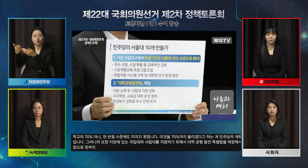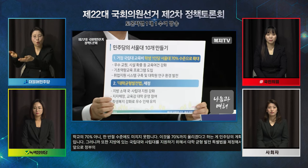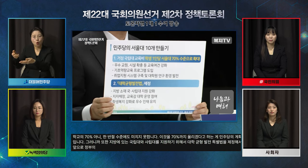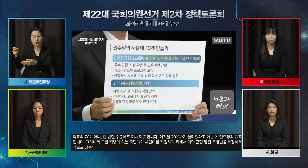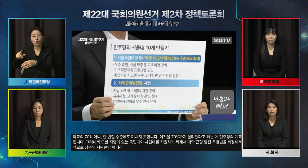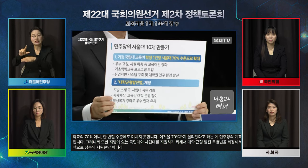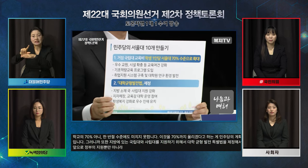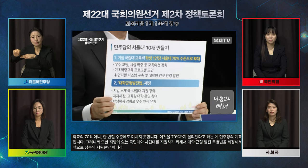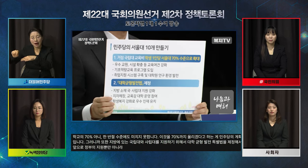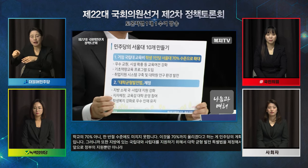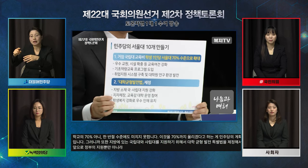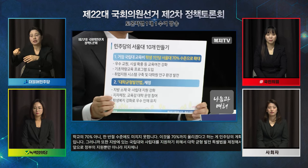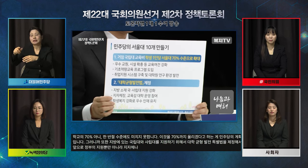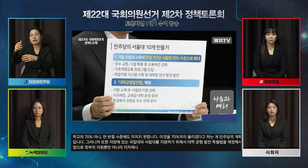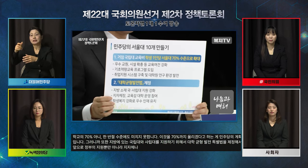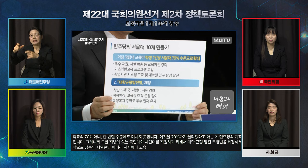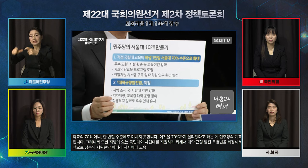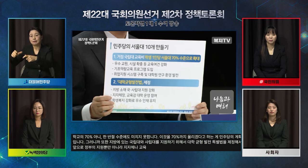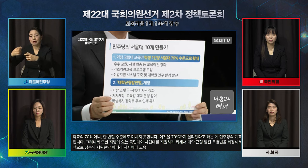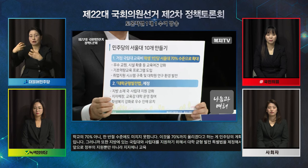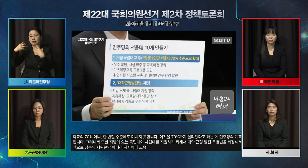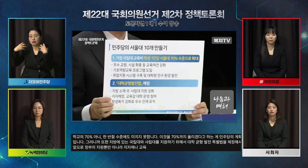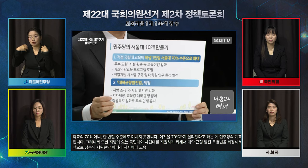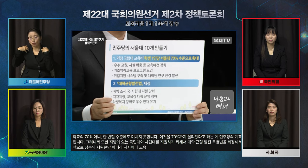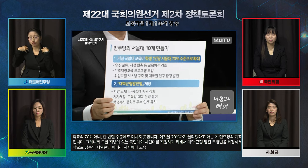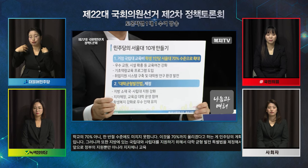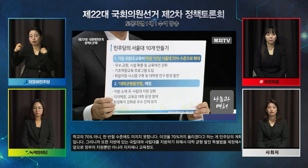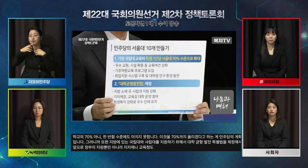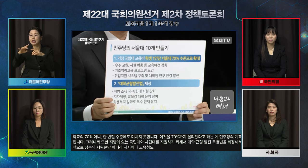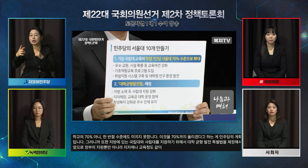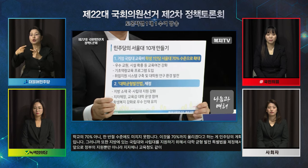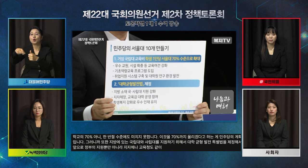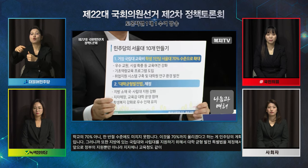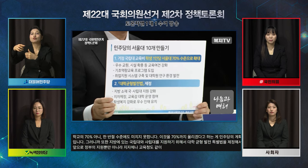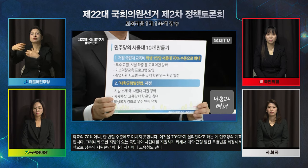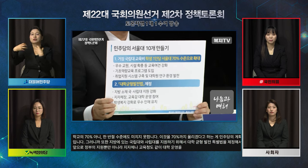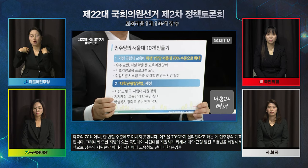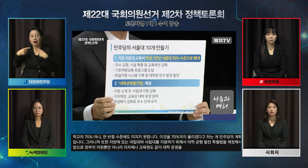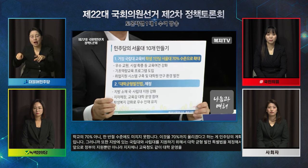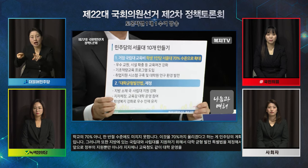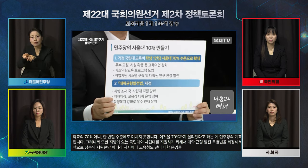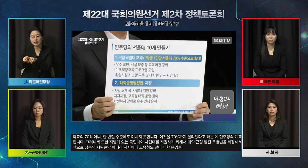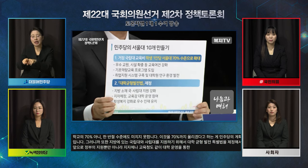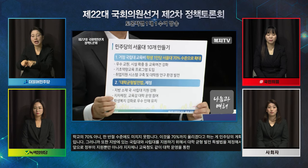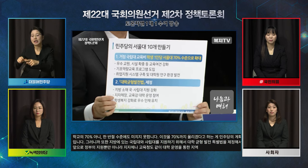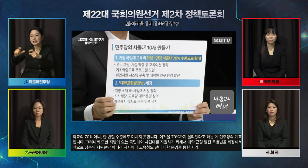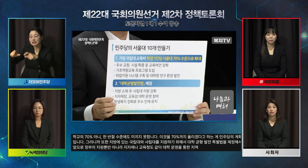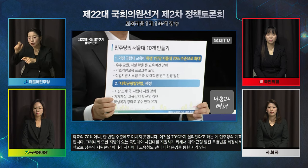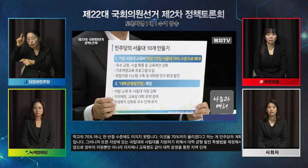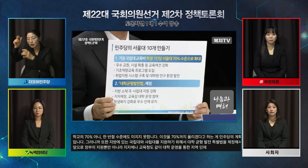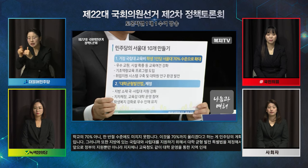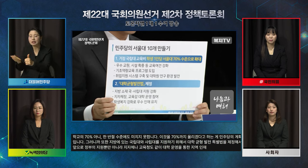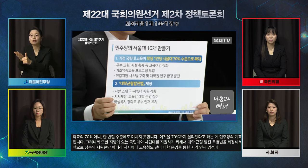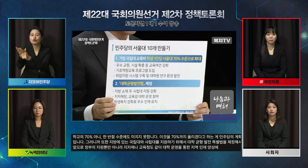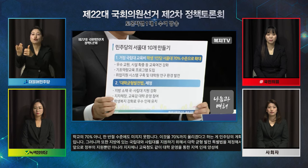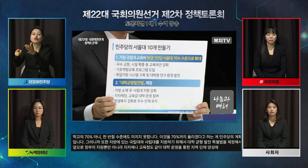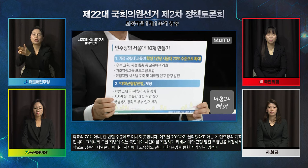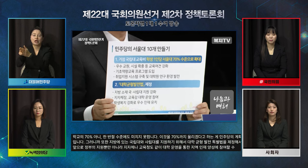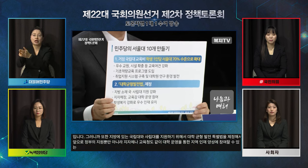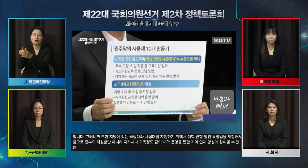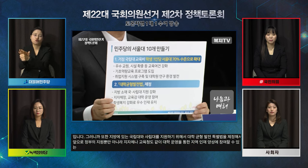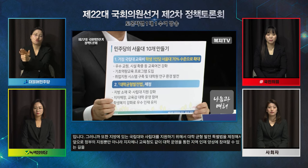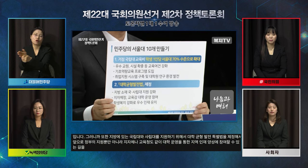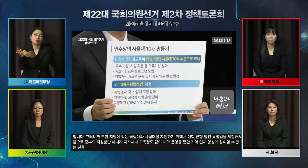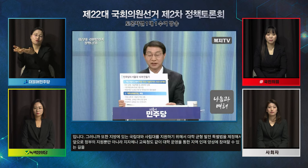지자체나 교육청도 같이 대학 운영을 통한 지역인재 양성에 참여할 수 있는 길을